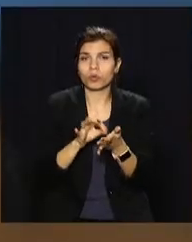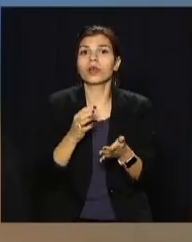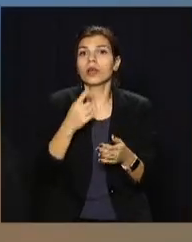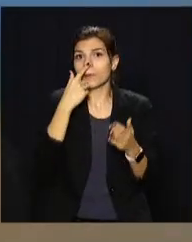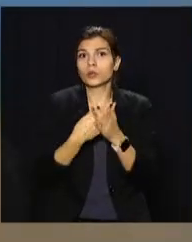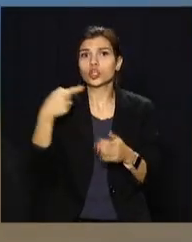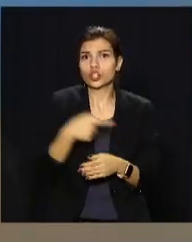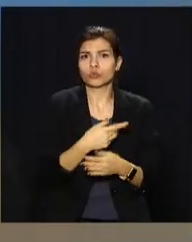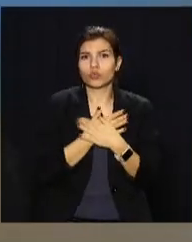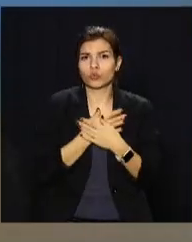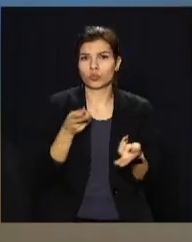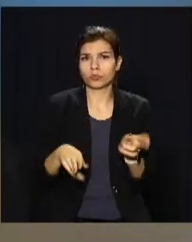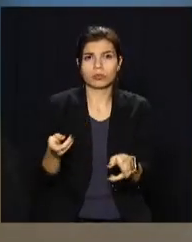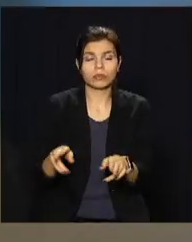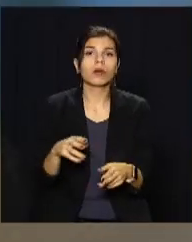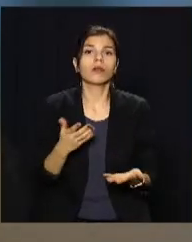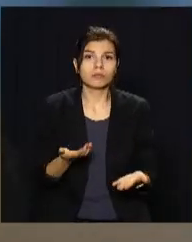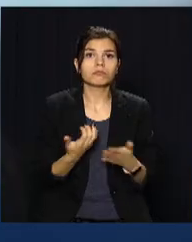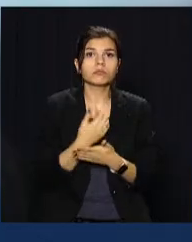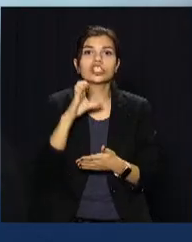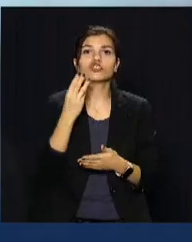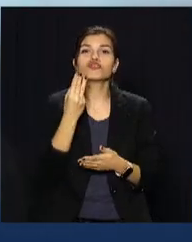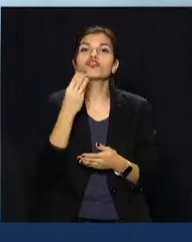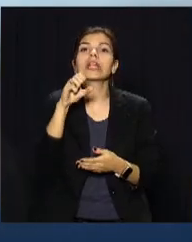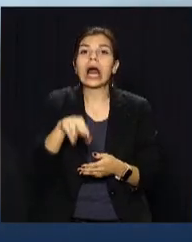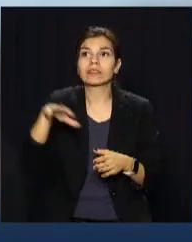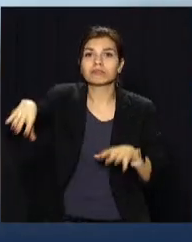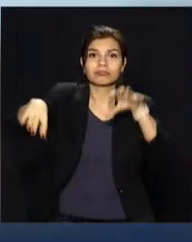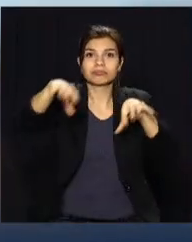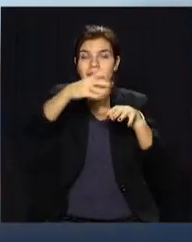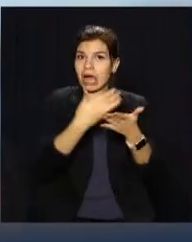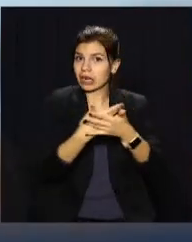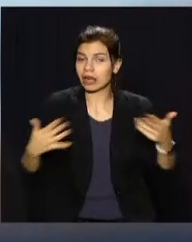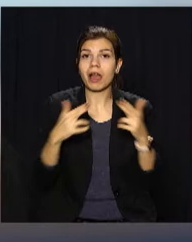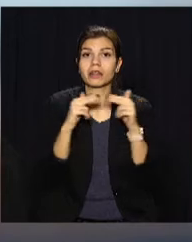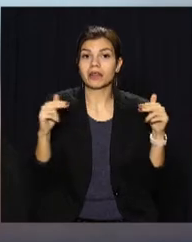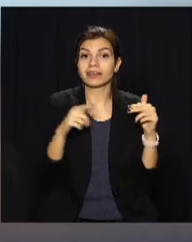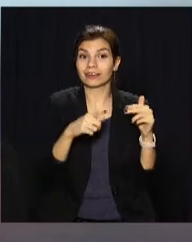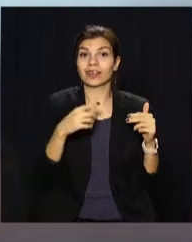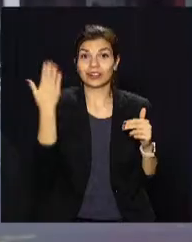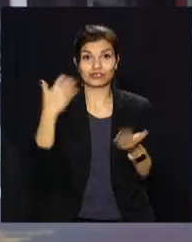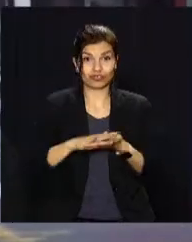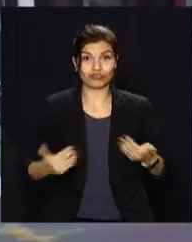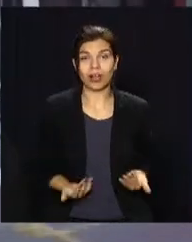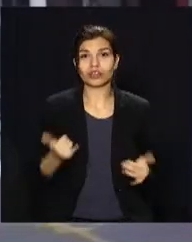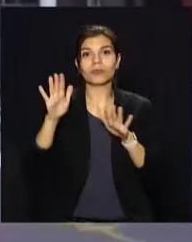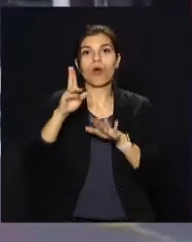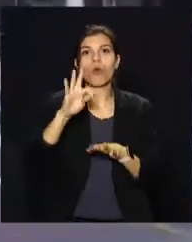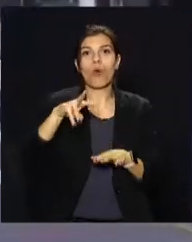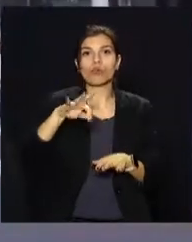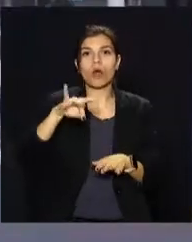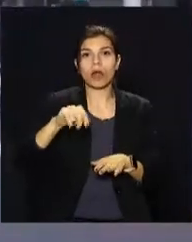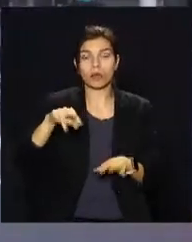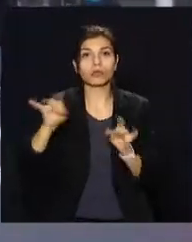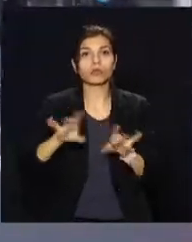1000 летальних випадків. Проте ситуація у кожному штаті суттєво відрізняється, каже колишня дніпрянка, а зараз мешканка штату Колорадо Олена.